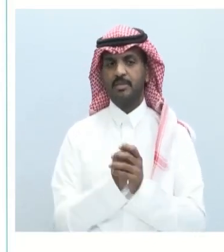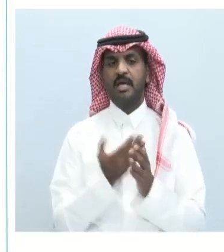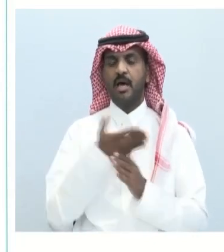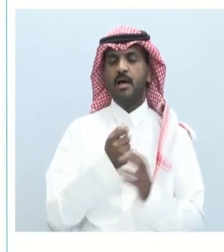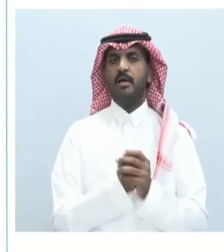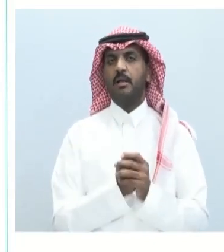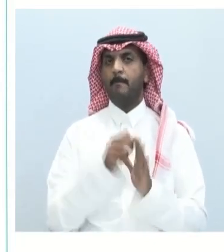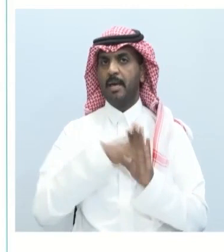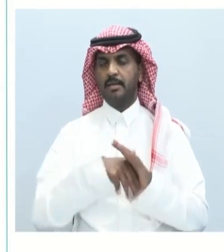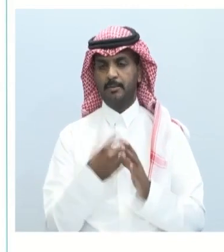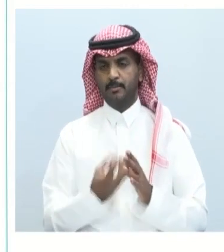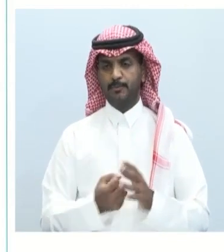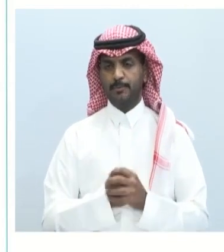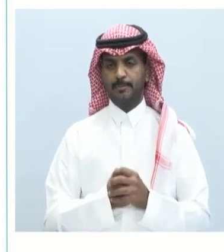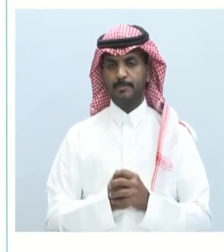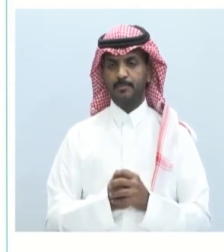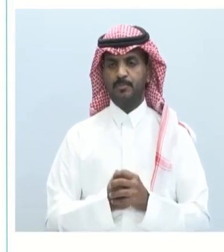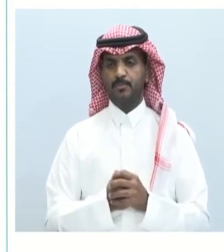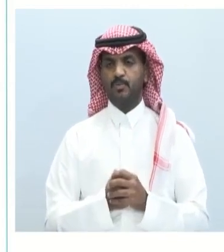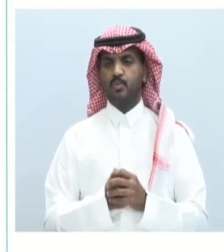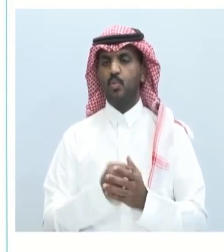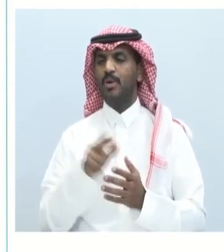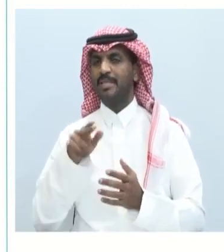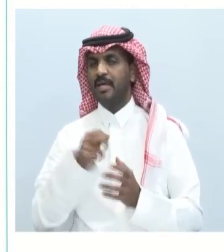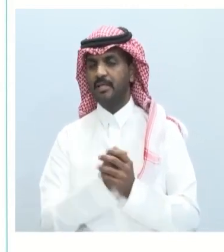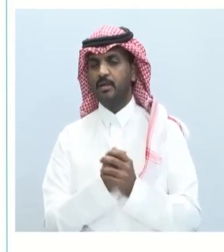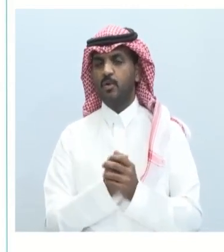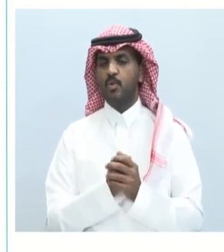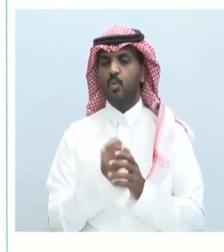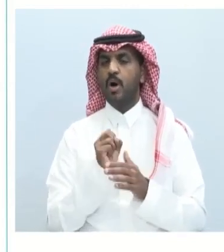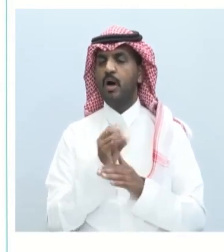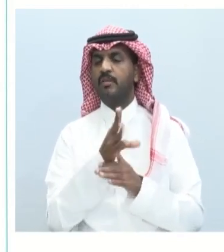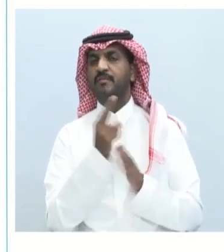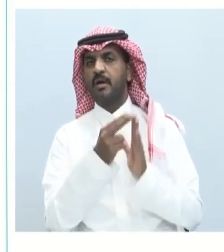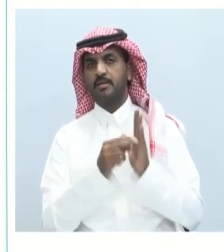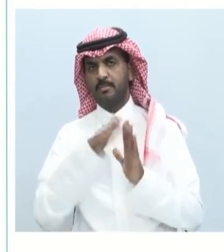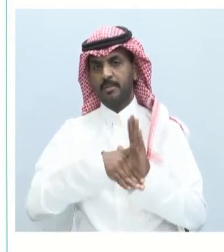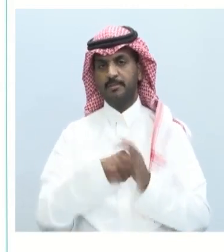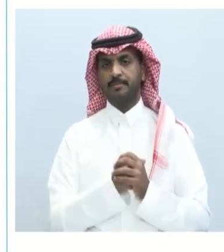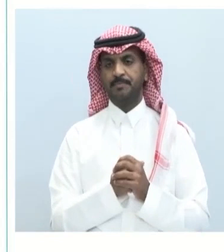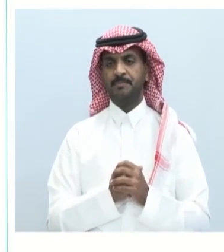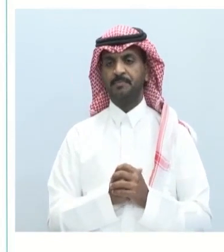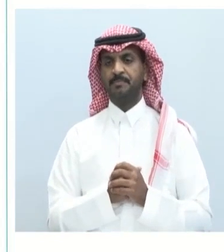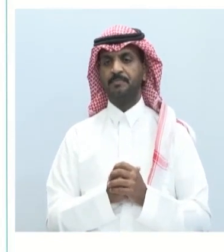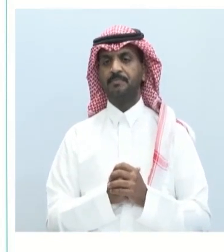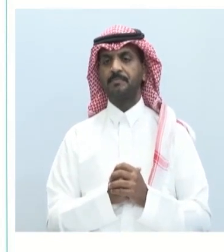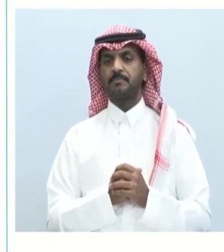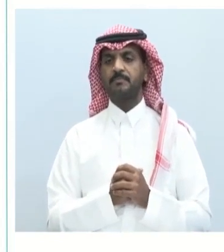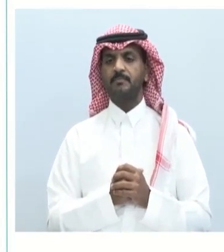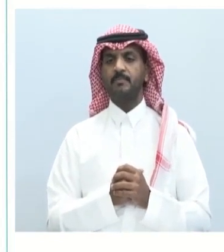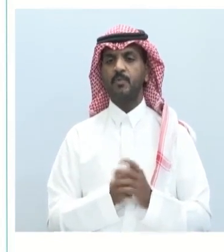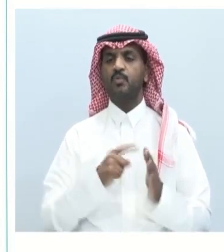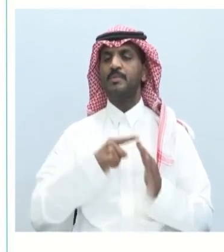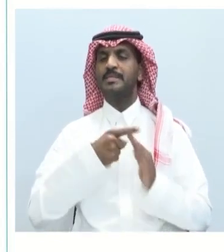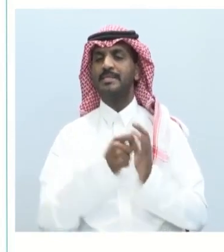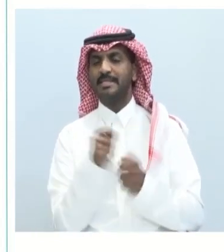ادخال البيانات المحفوظه وتحريرها وعرضها في قاعده البيانات مزايا